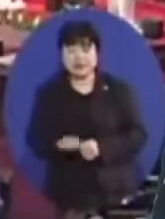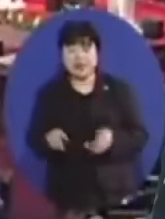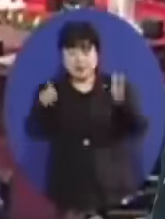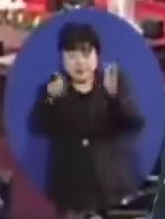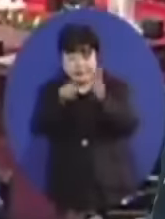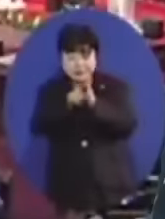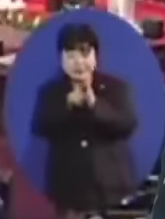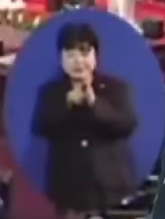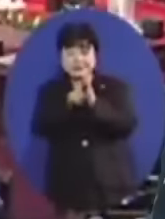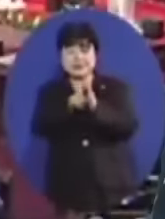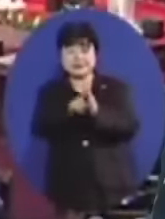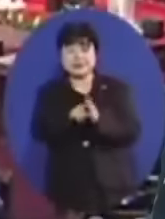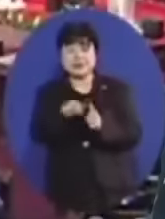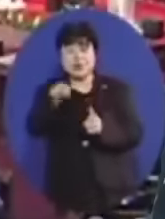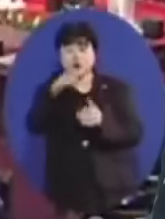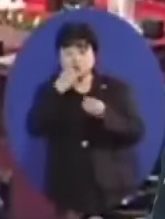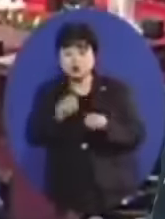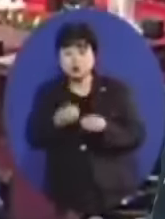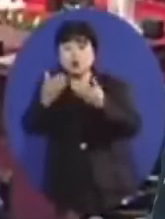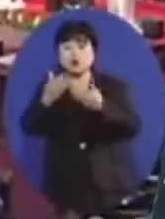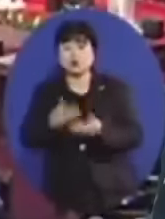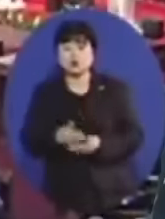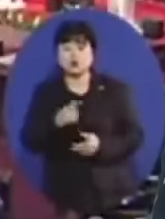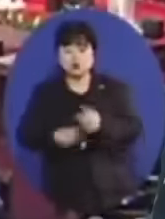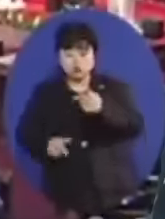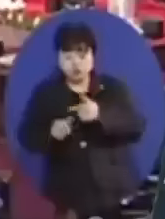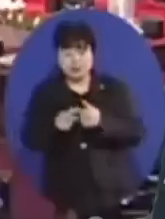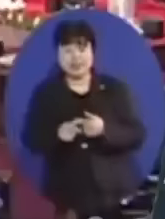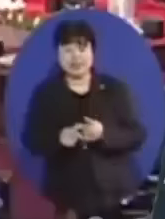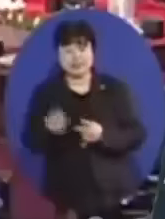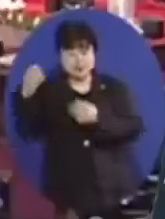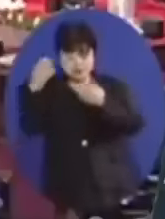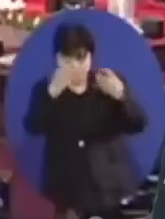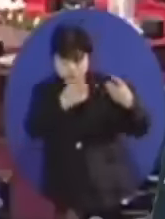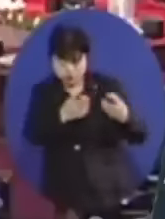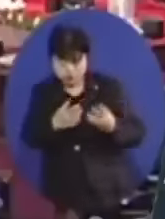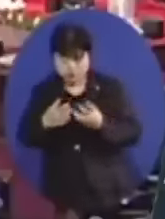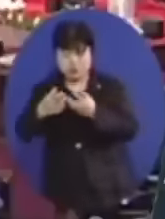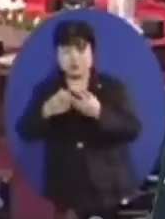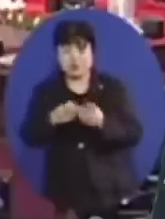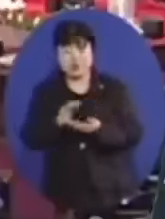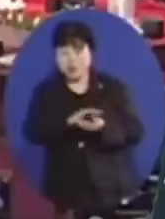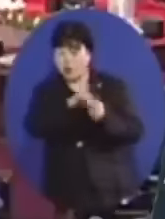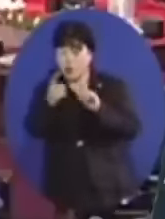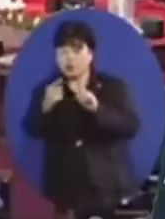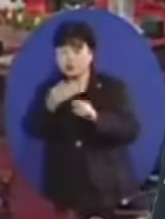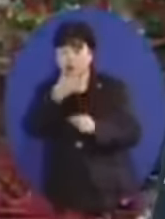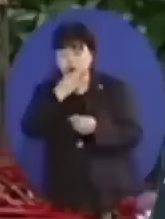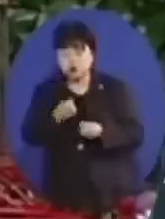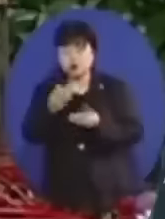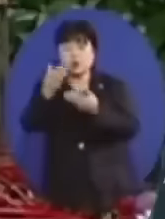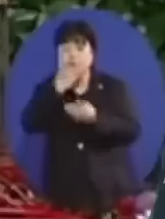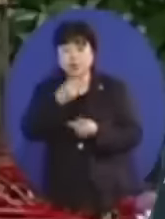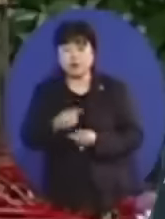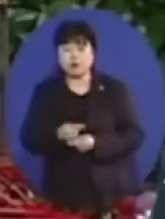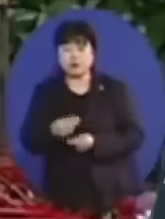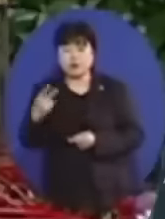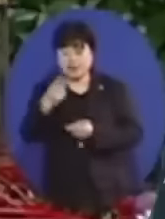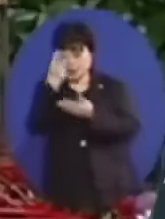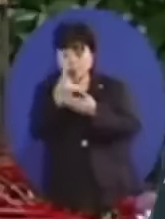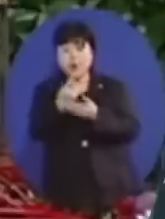신앙은 오중복음, 중생의 복음, 성령 충만의 복음, 신유의 복음, 축복의 복음, 재림의